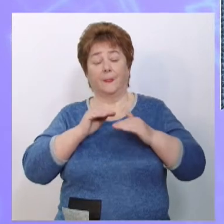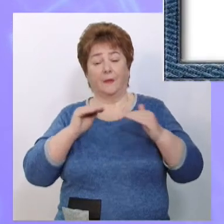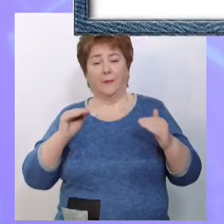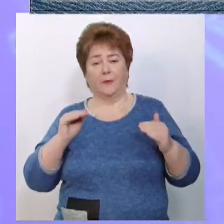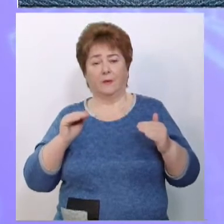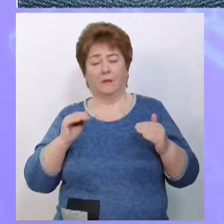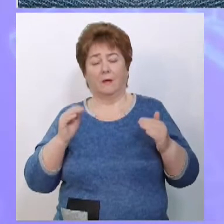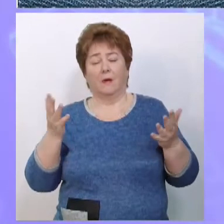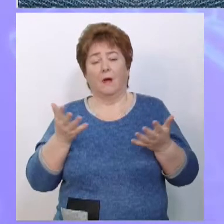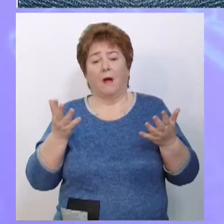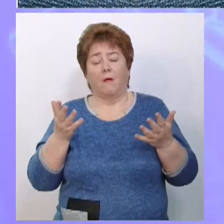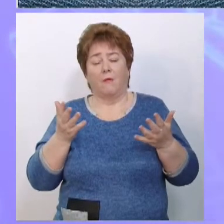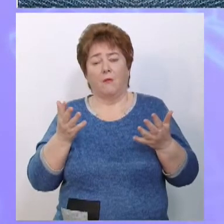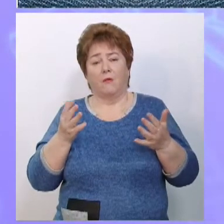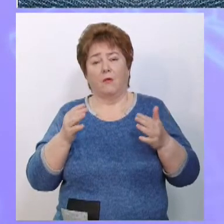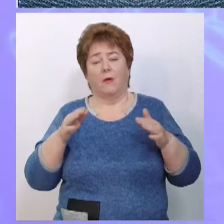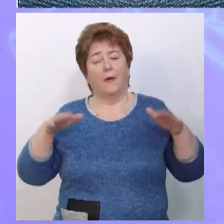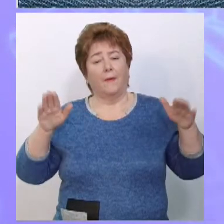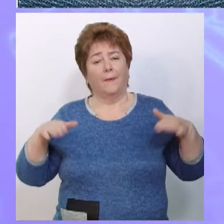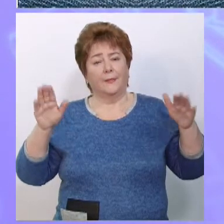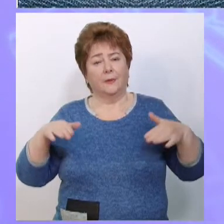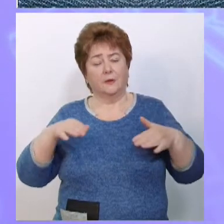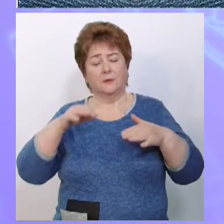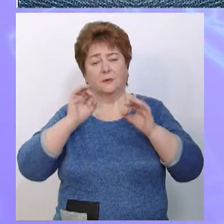Ребята, о какой птице идет речь?